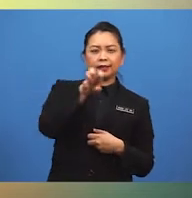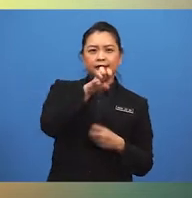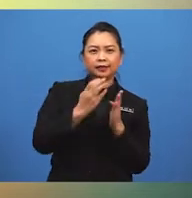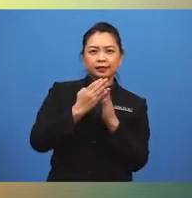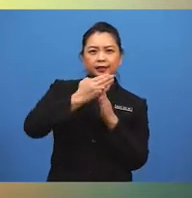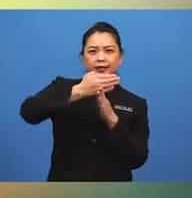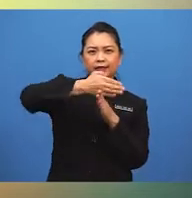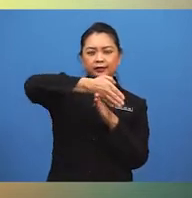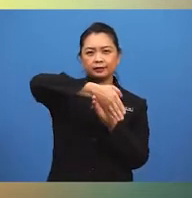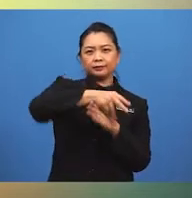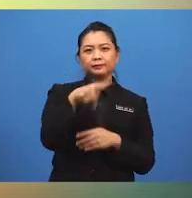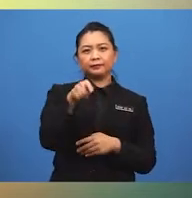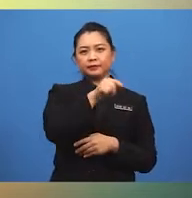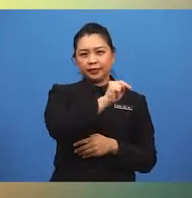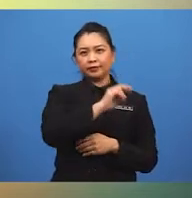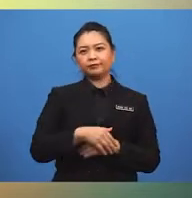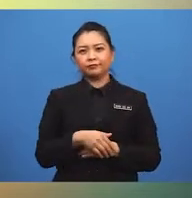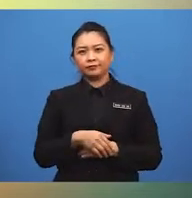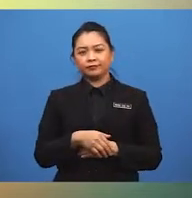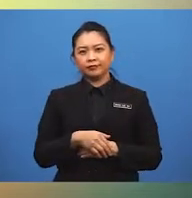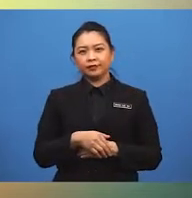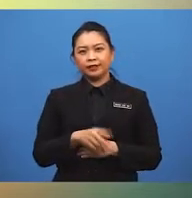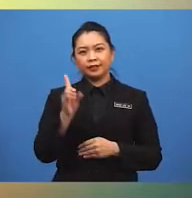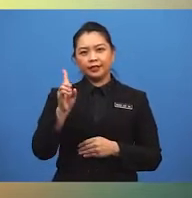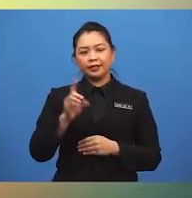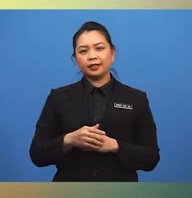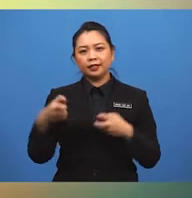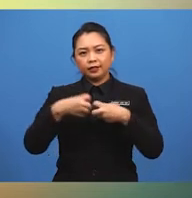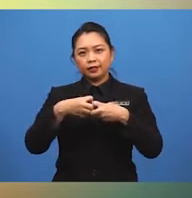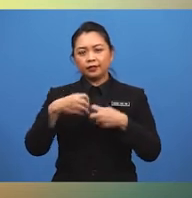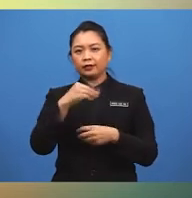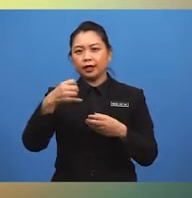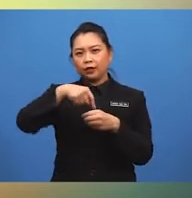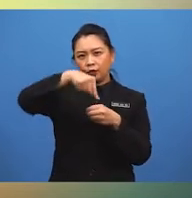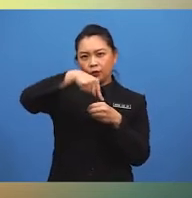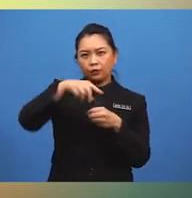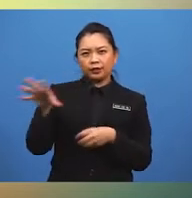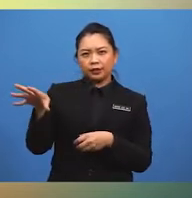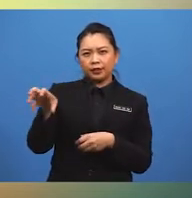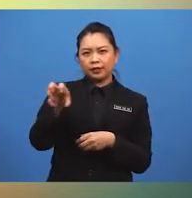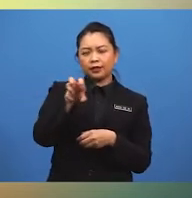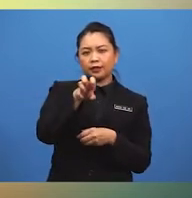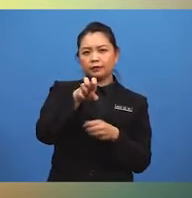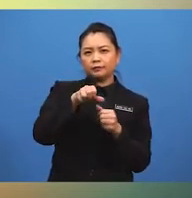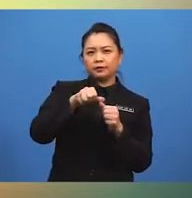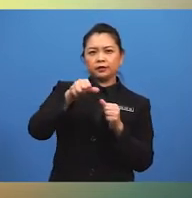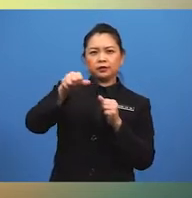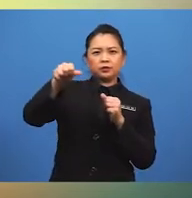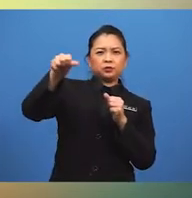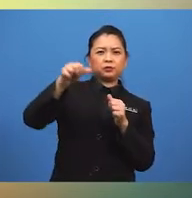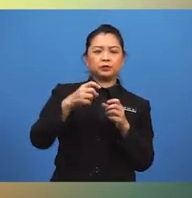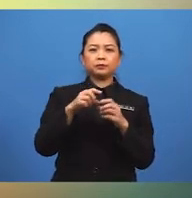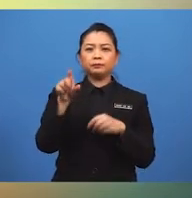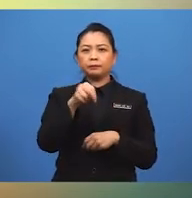ditarik merentasi simpang PN. Dan D. Elektron dan lohong ditarik menjauhi